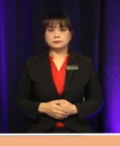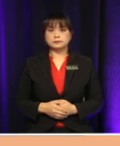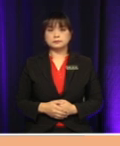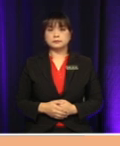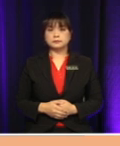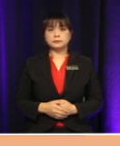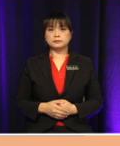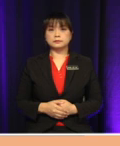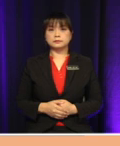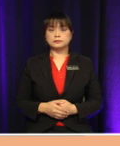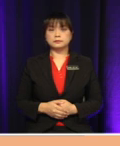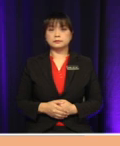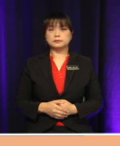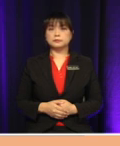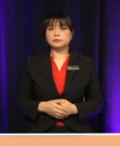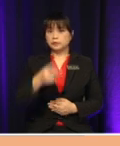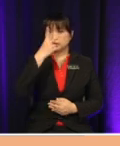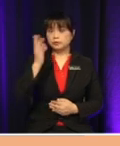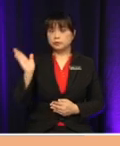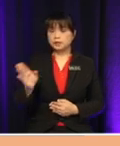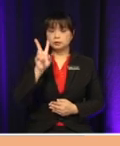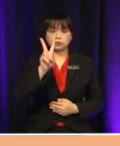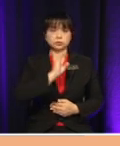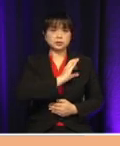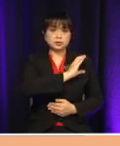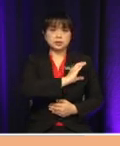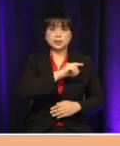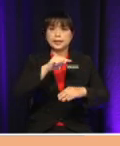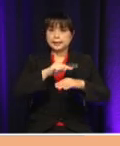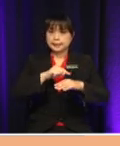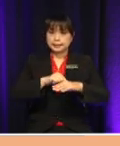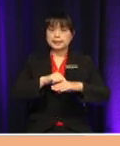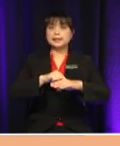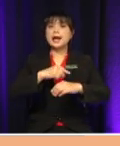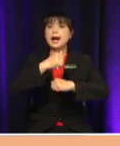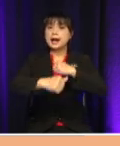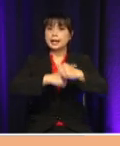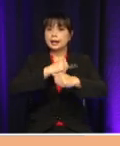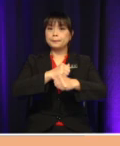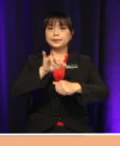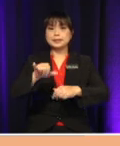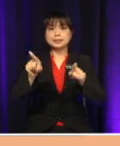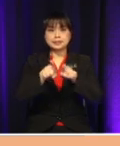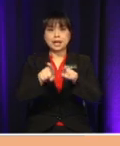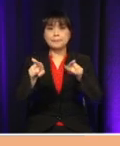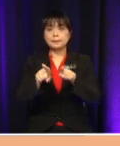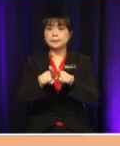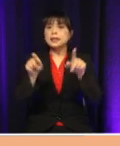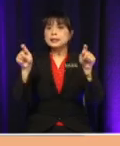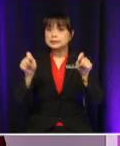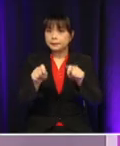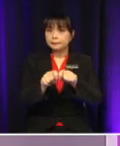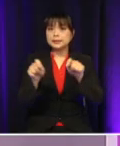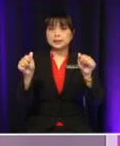alam yang sama halam yang sama seperti organisme qaso